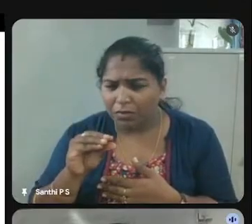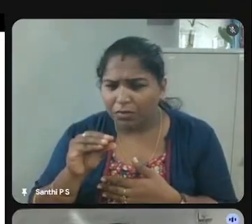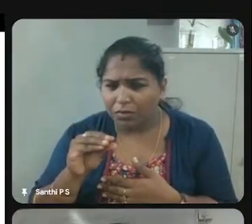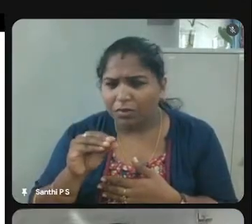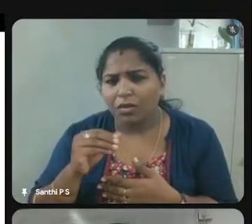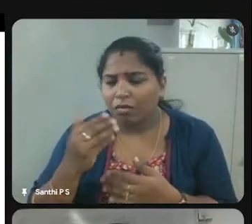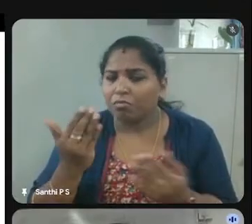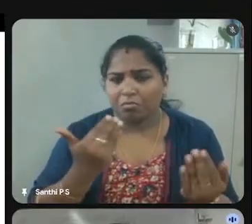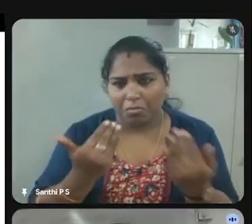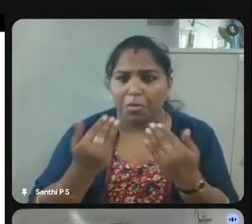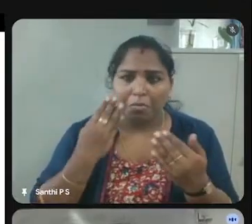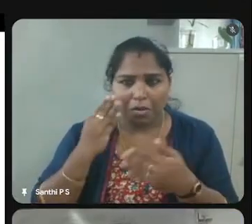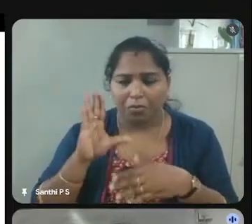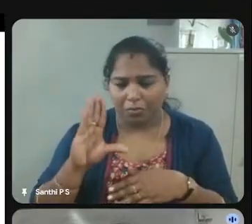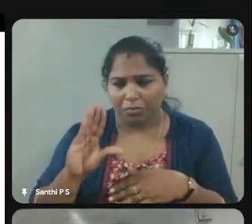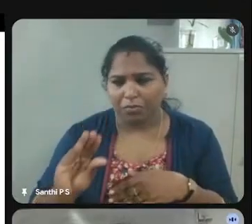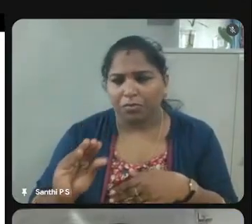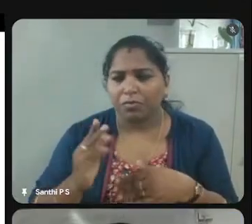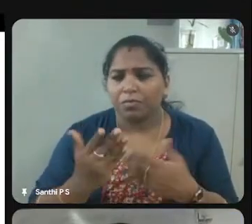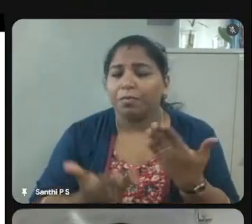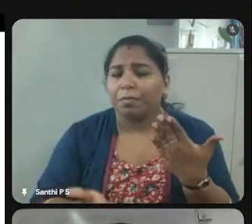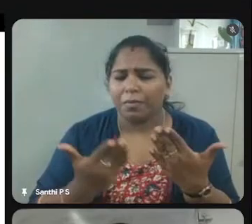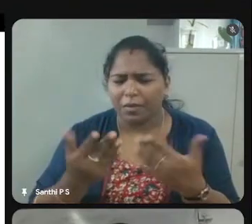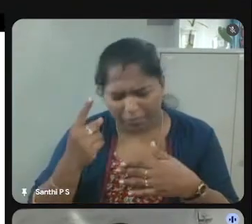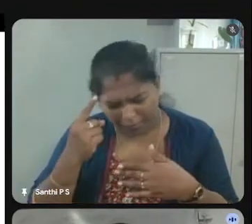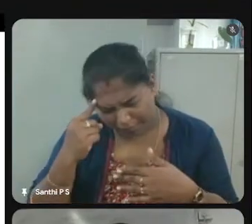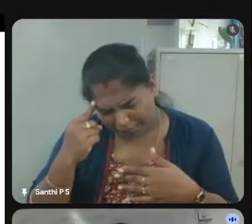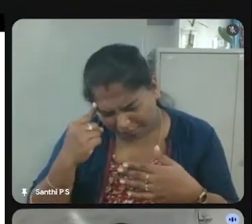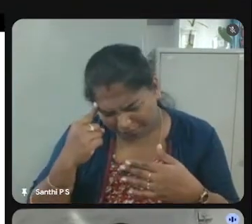മാർക്ക് കുറവാണ്. കുറവാണ്. അപ്പം എനിക്ക് തോന്നുന്നു